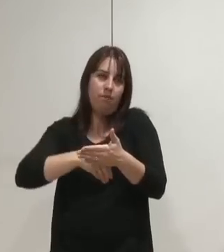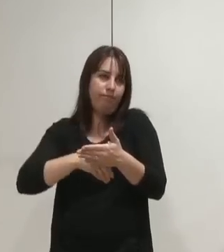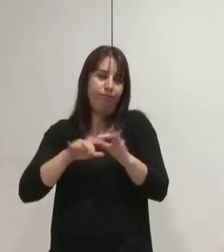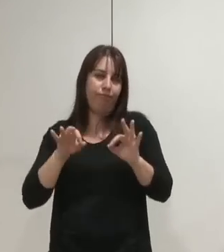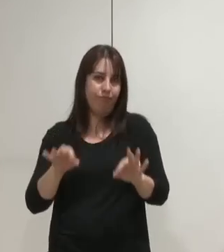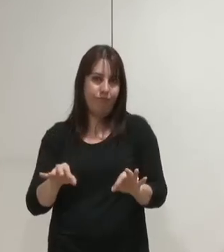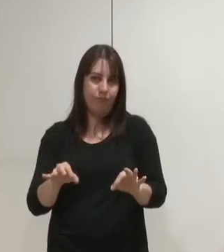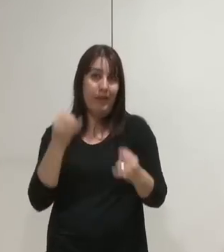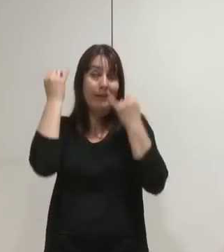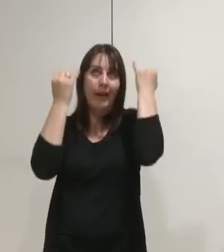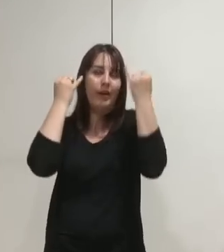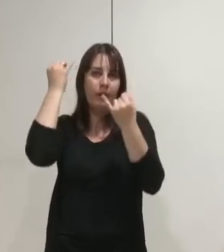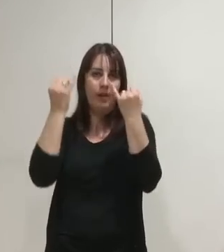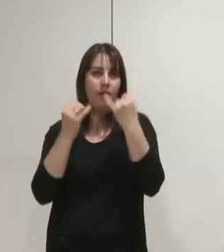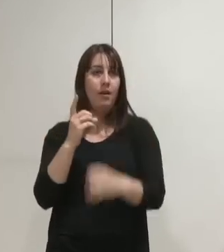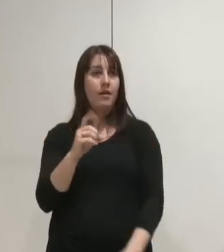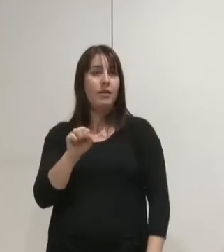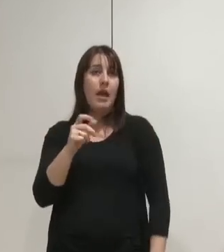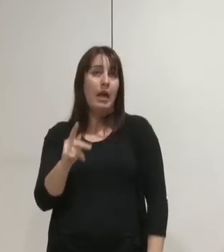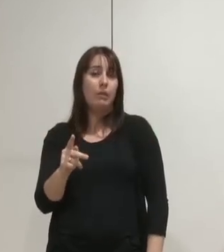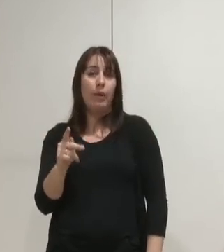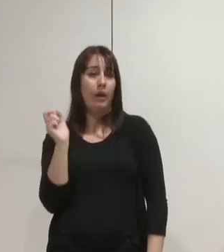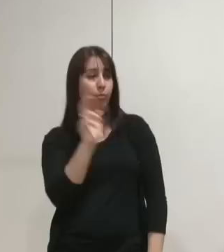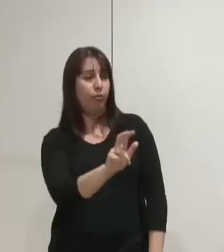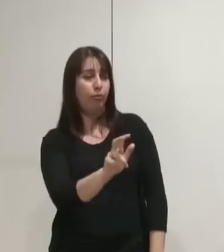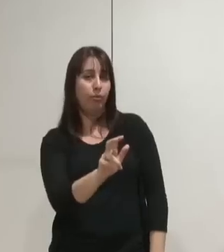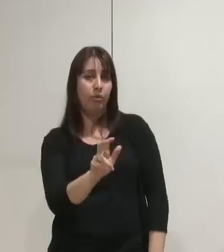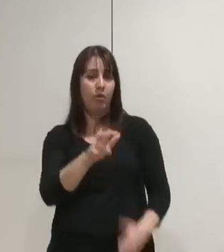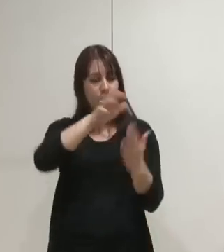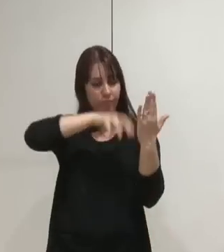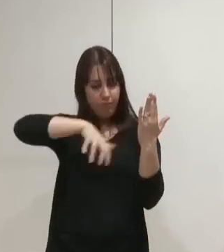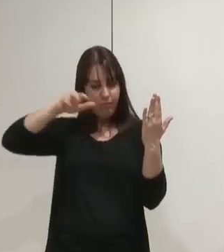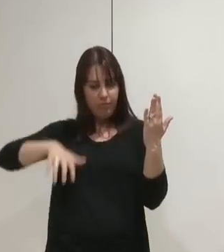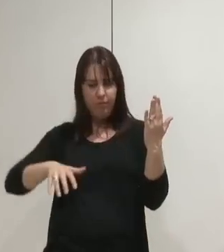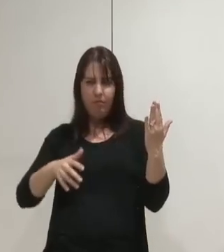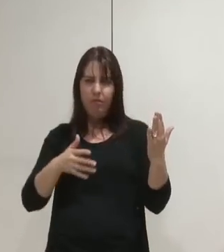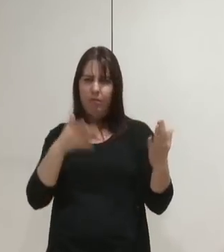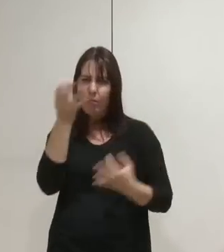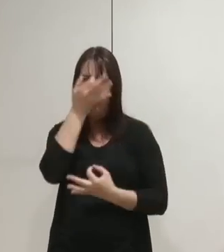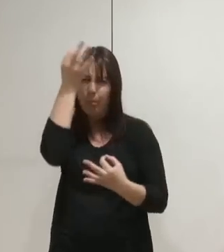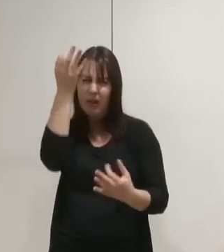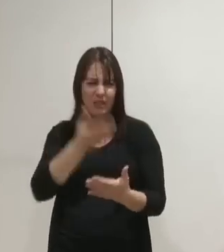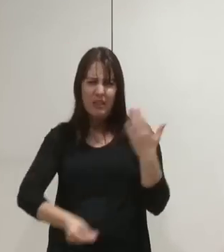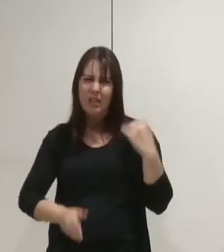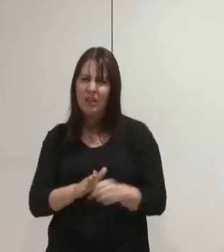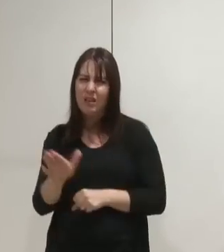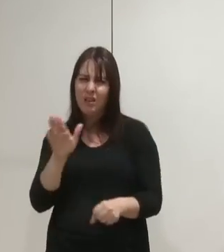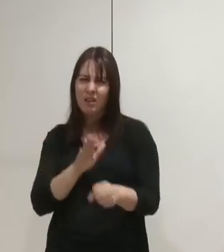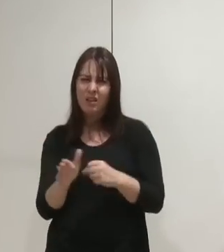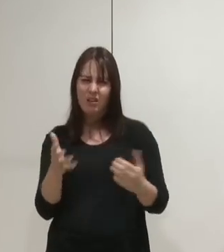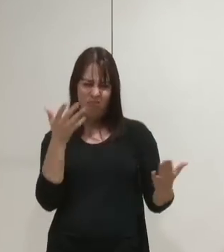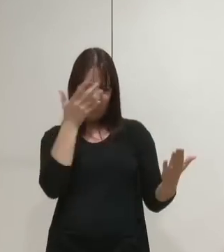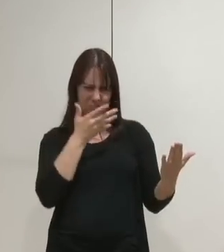et cette DSP finalement elle est rédigée dans des termes tellement vagues qu'elle consiste à nous